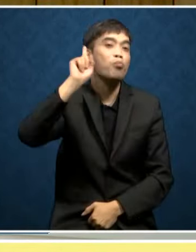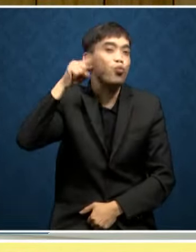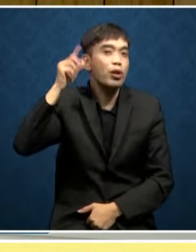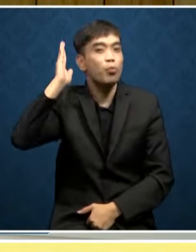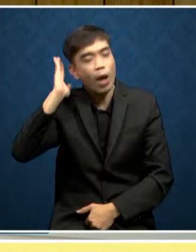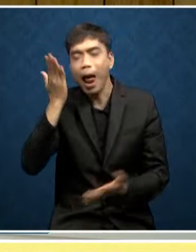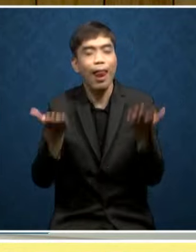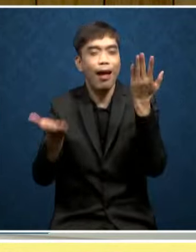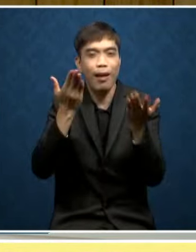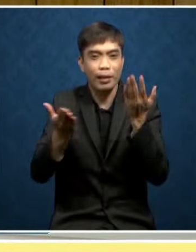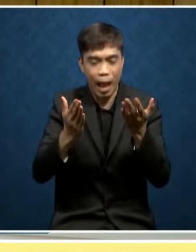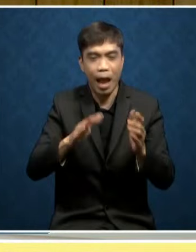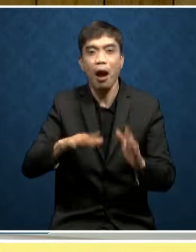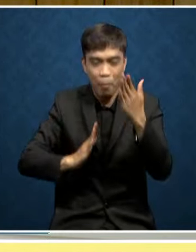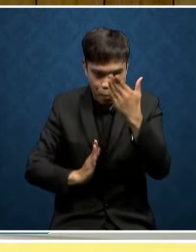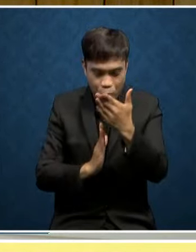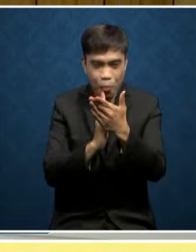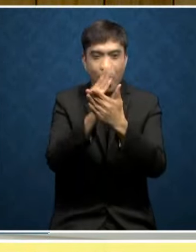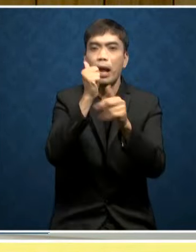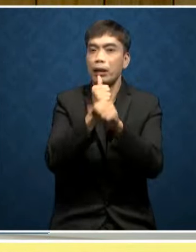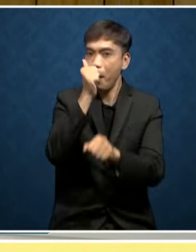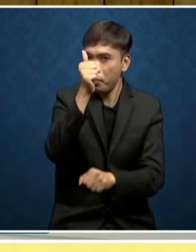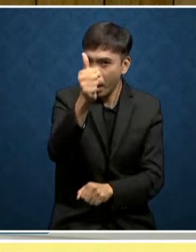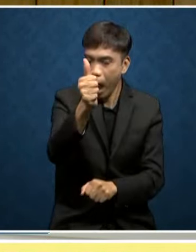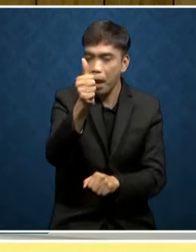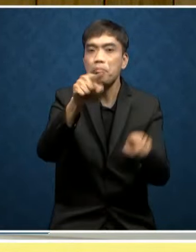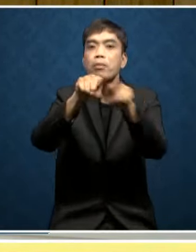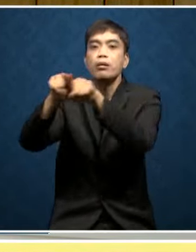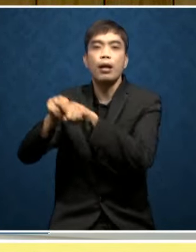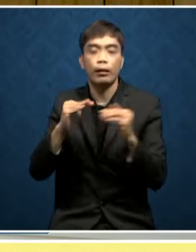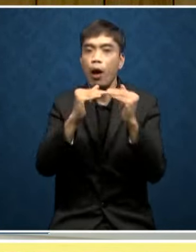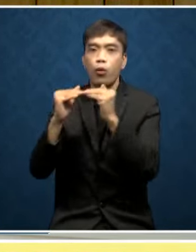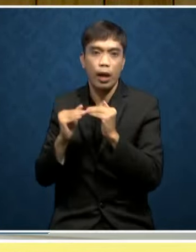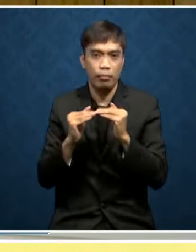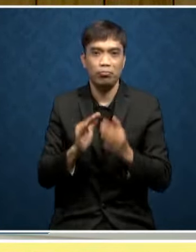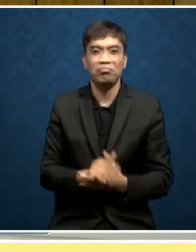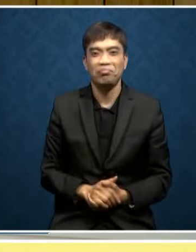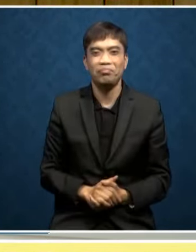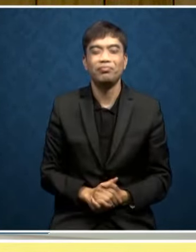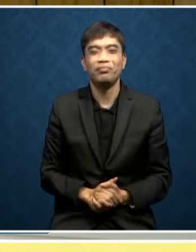ในฐานะนักการเมืองหญิงที่มีคุณค่าและเป็นที่ยอมรับจากสังคมได้ค่ะขอบคุณค่ะ